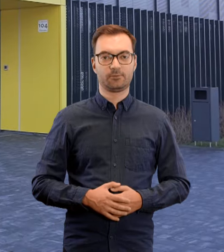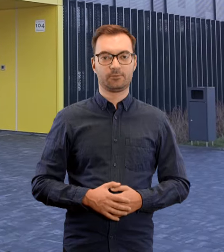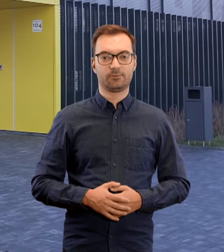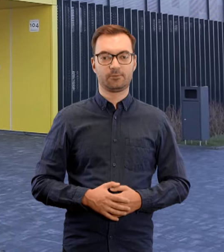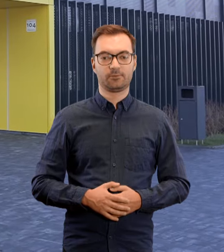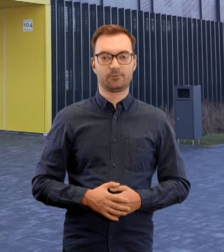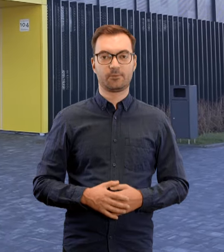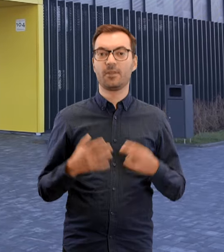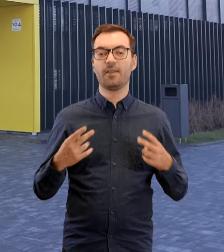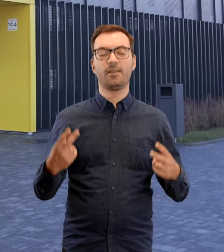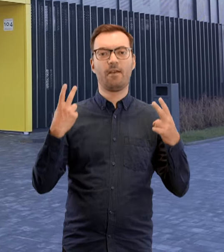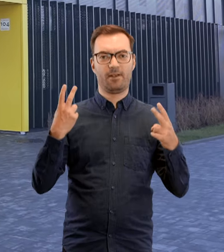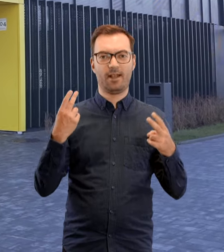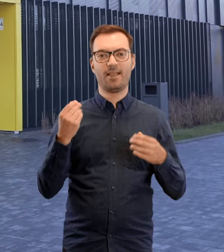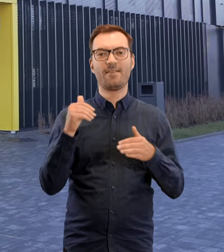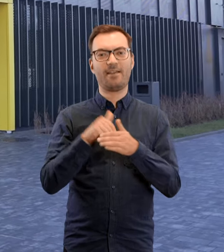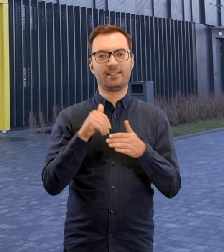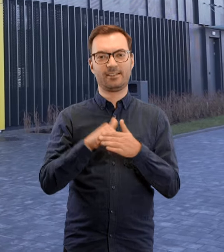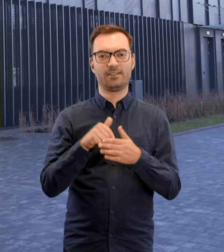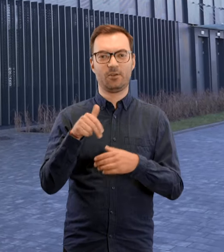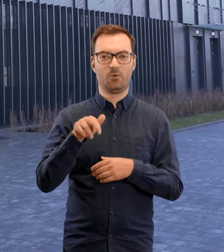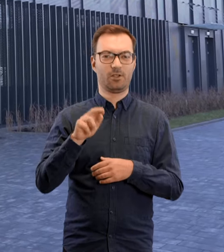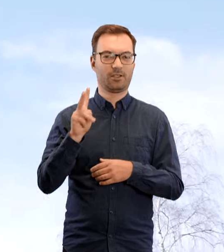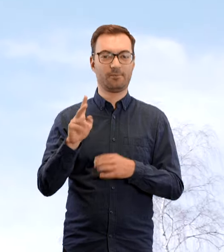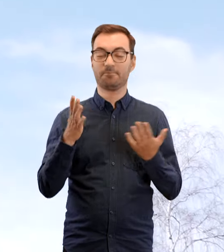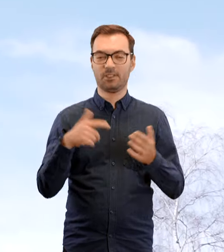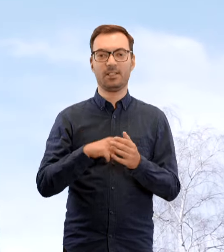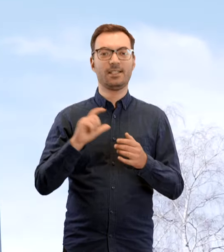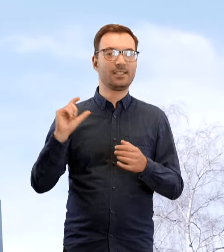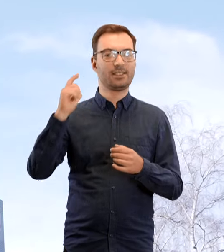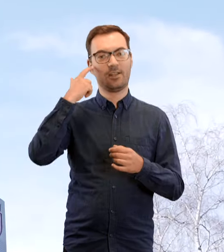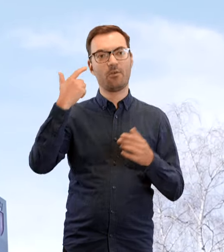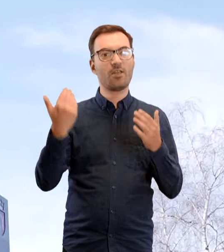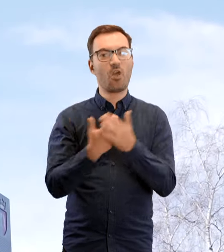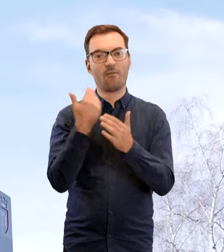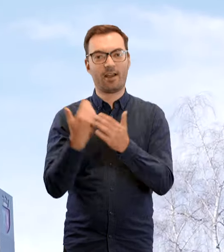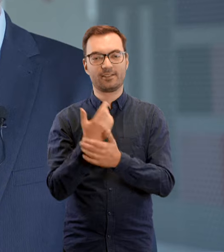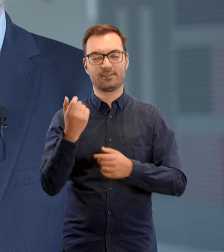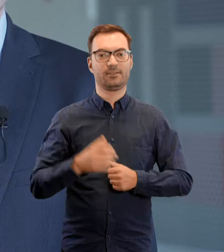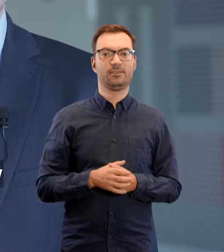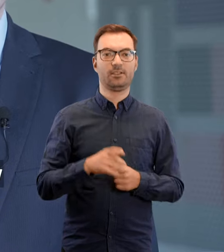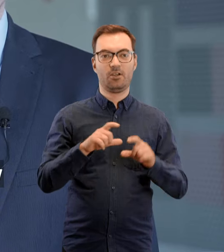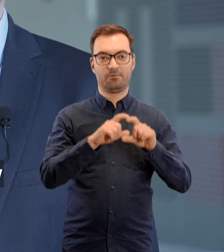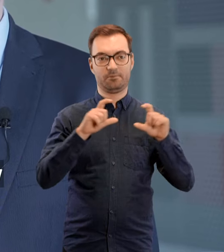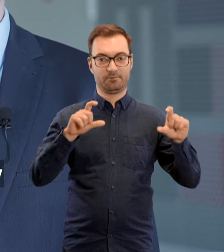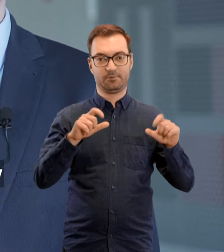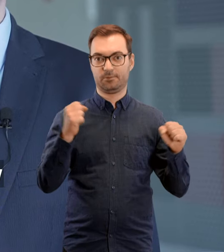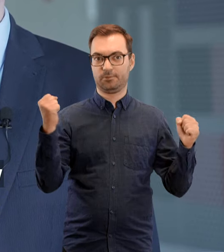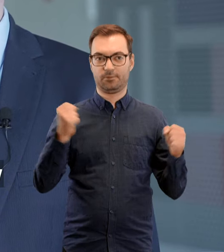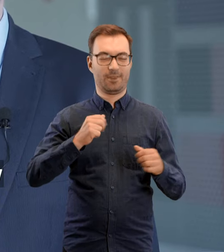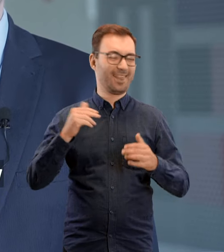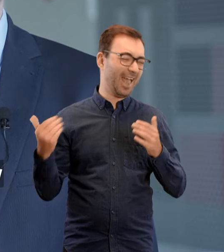Jedną z kluczowych inwestycji Uniwersytetu Rolniczego w Krakowie jest Centrum Innowacji. Obiekt jest jednym z najnowocześniejszych